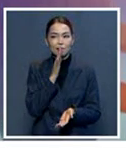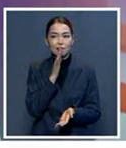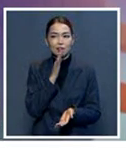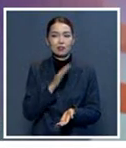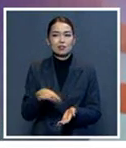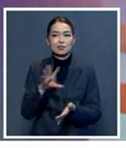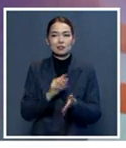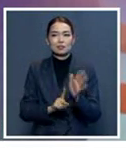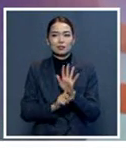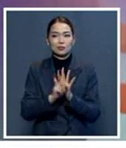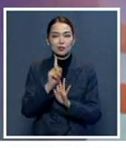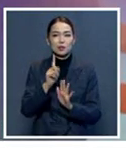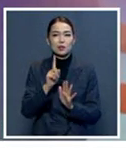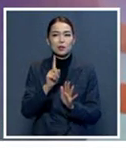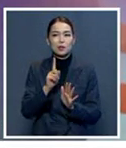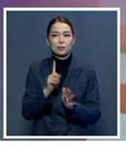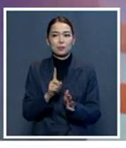шыға бастағына 25 жыл толып отыр.